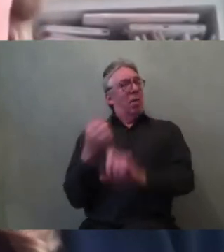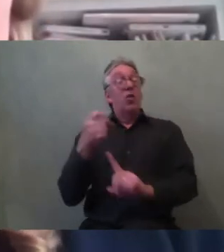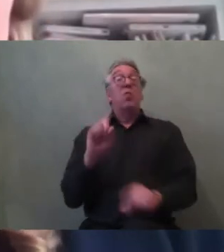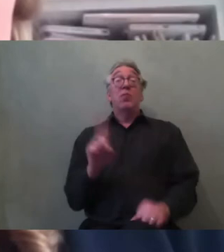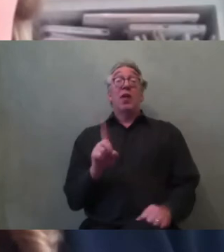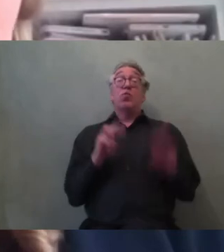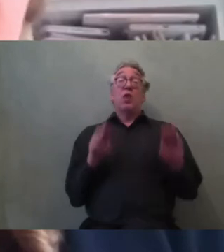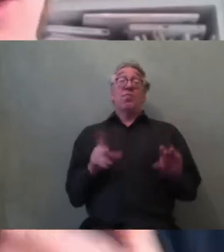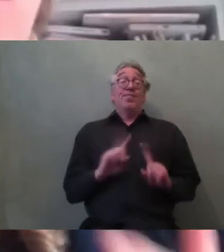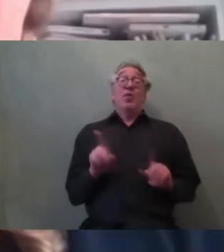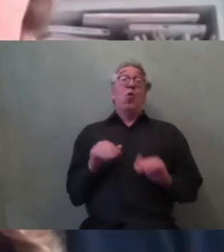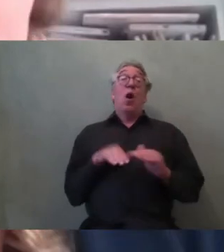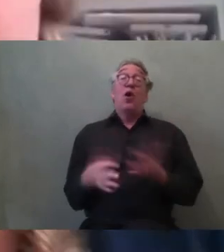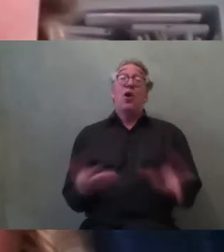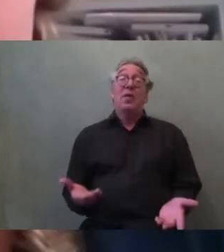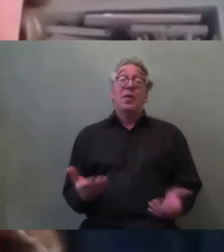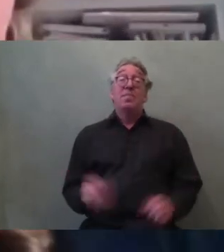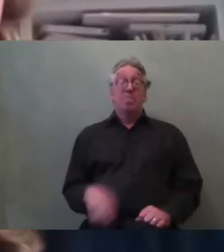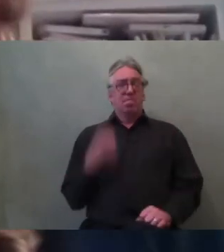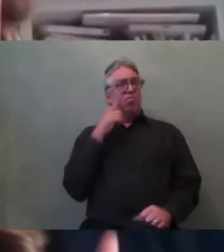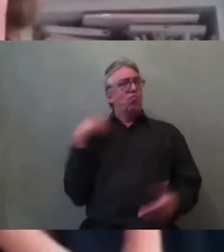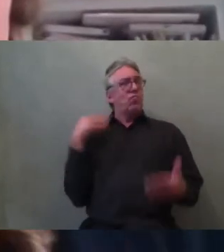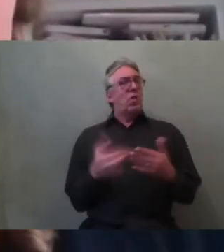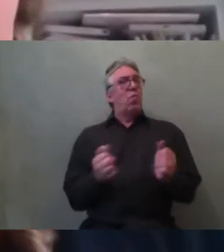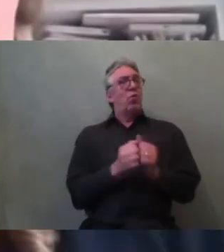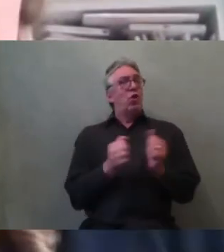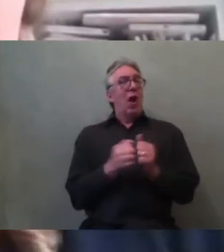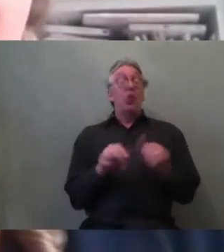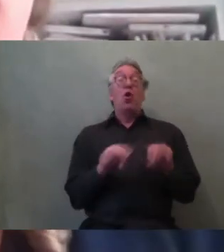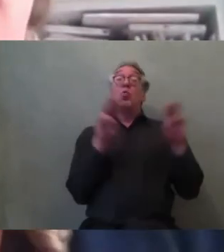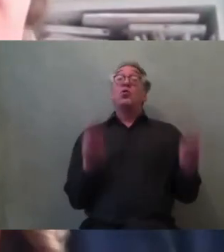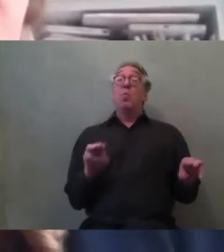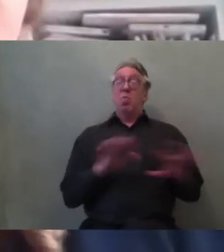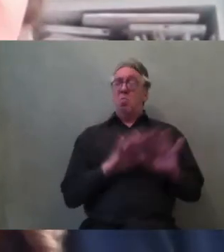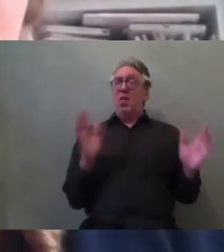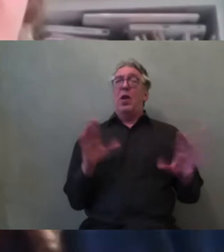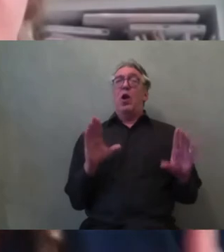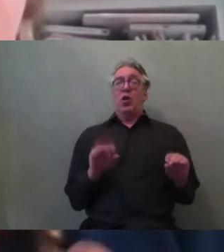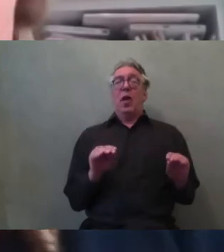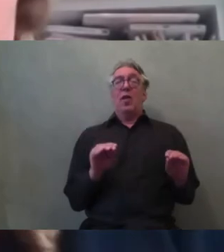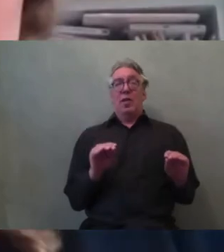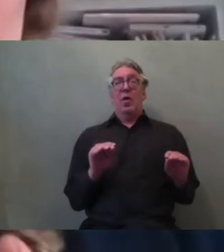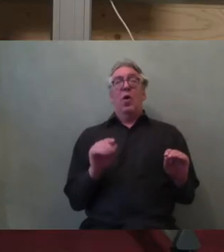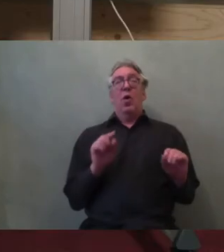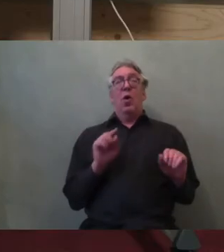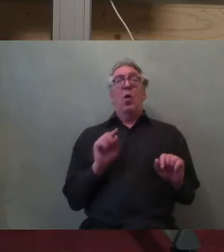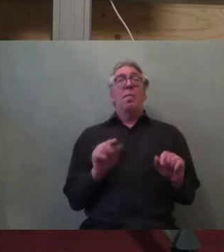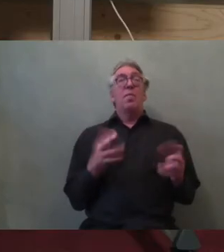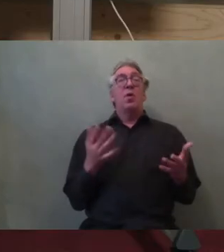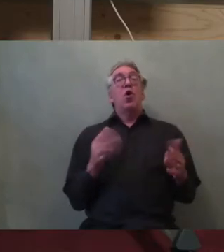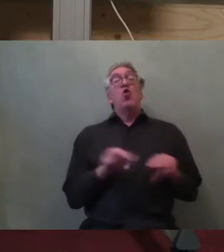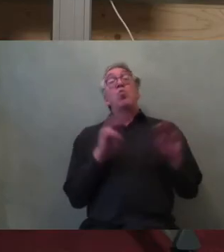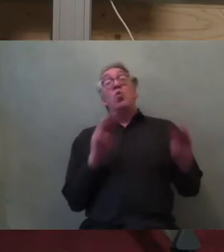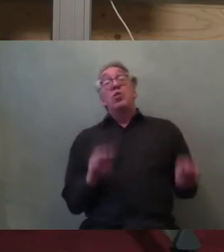ik denk dat de afgelopen jaren de museumsector enorme stappen hebben gezet om de musea en de